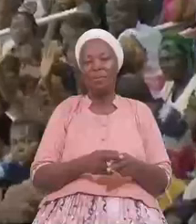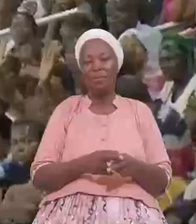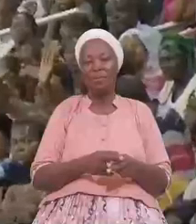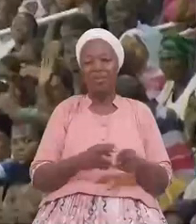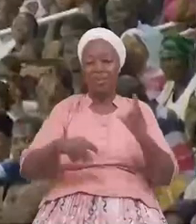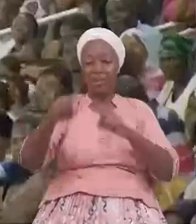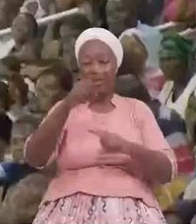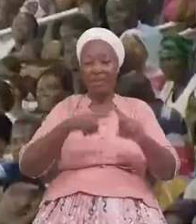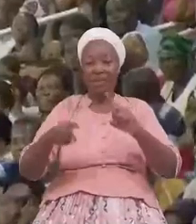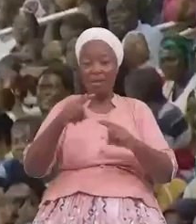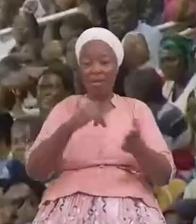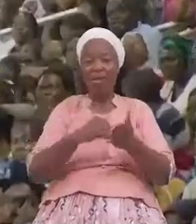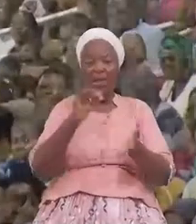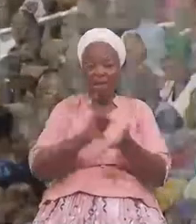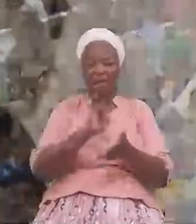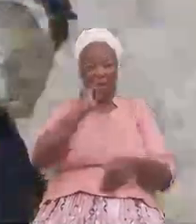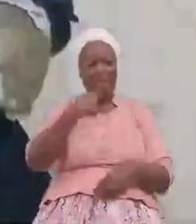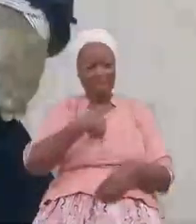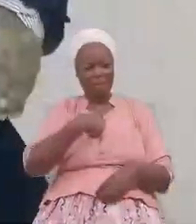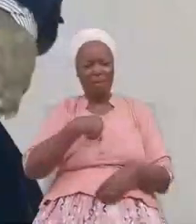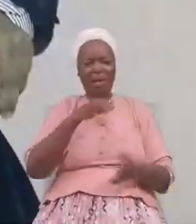moi. Dis, c'est moi.